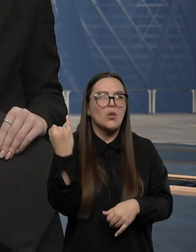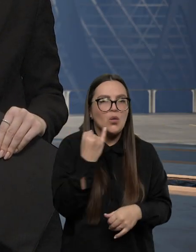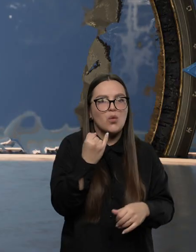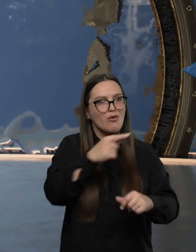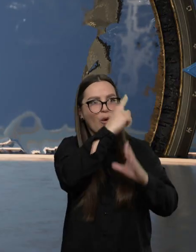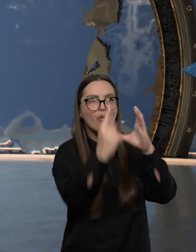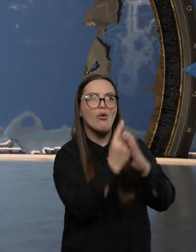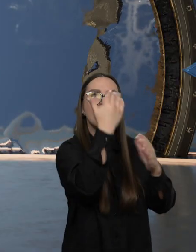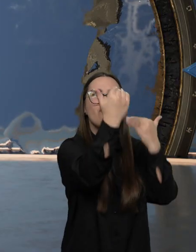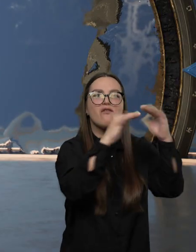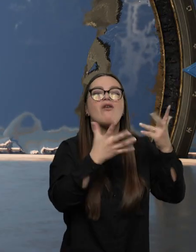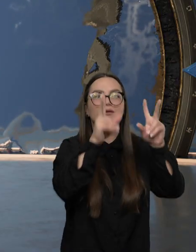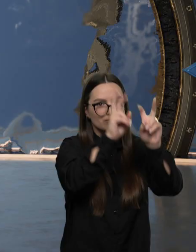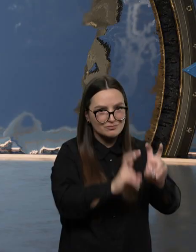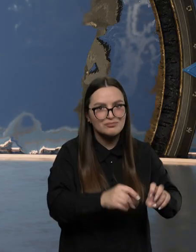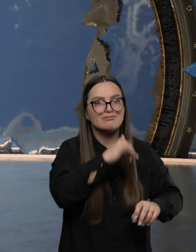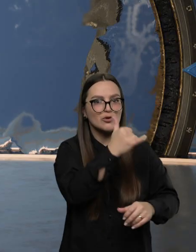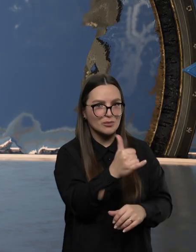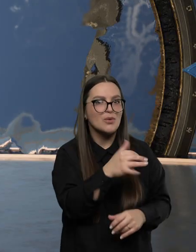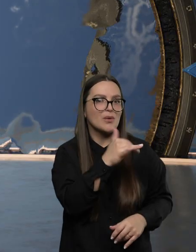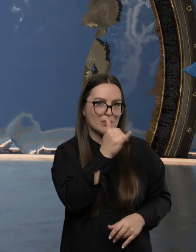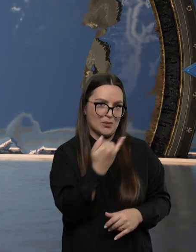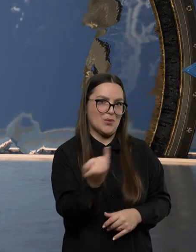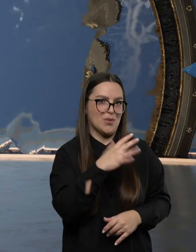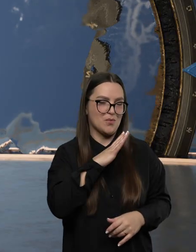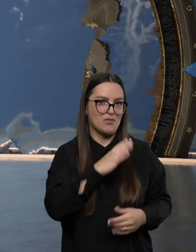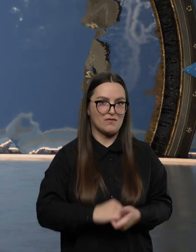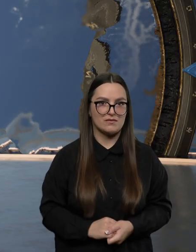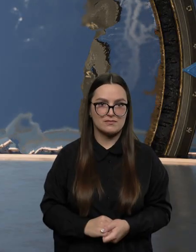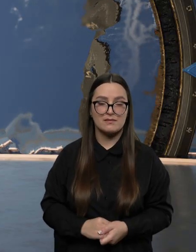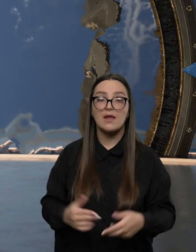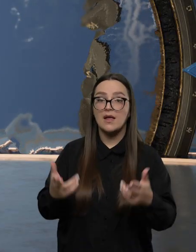erdvę. Matavimais, bet buvo toks laikotarpis,